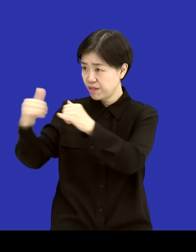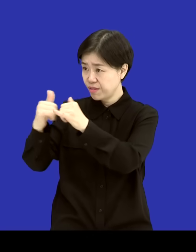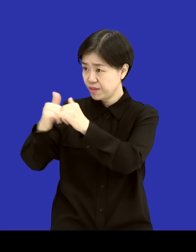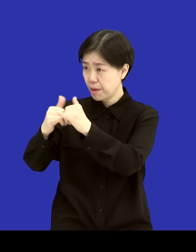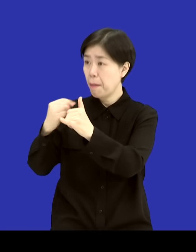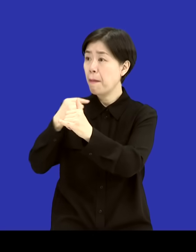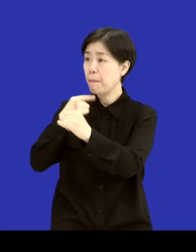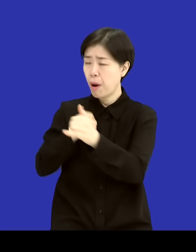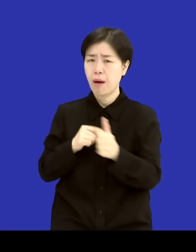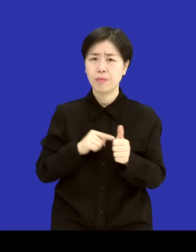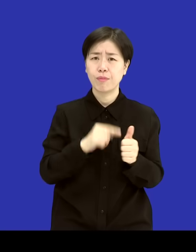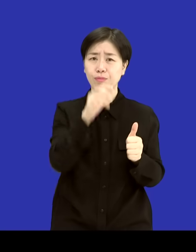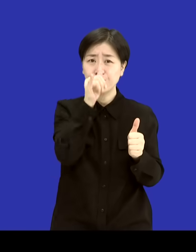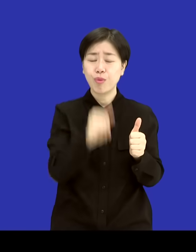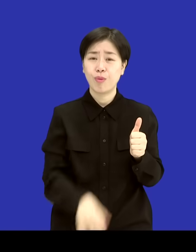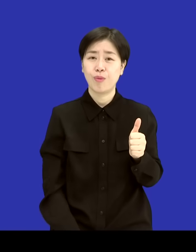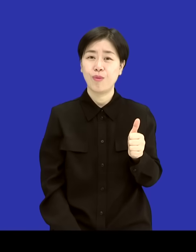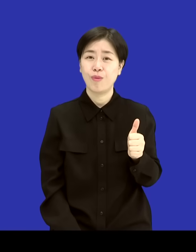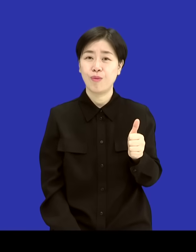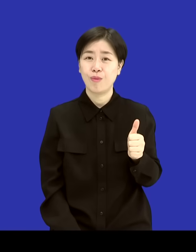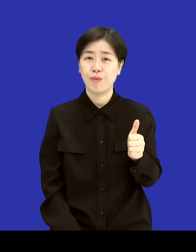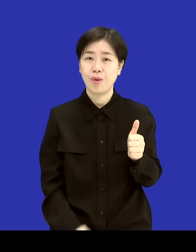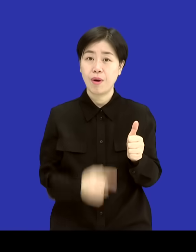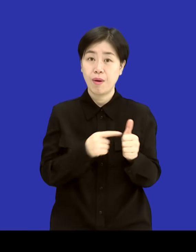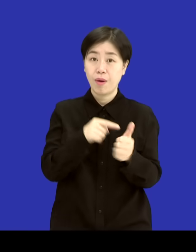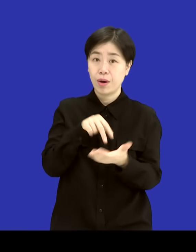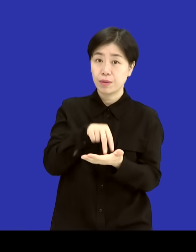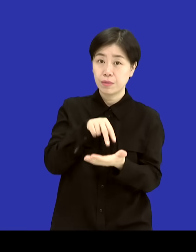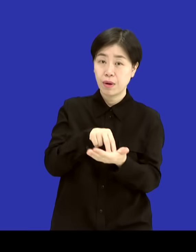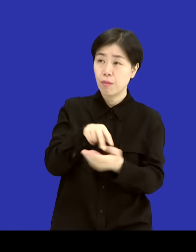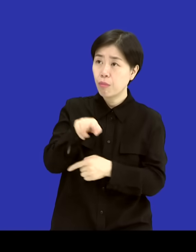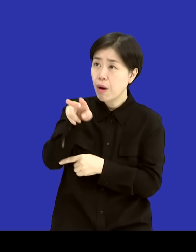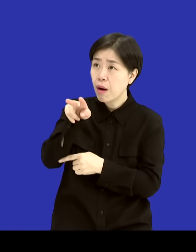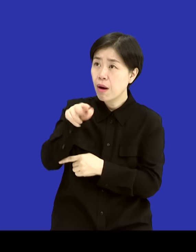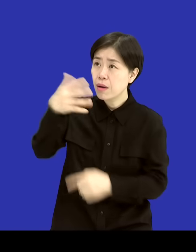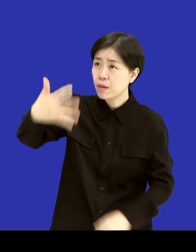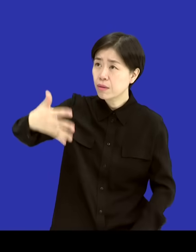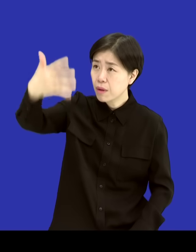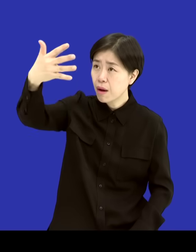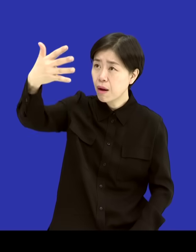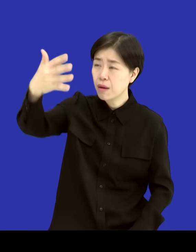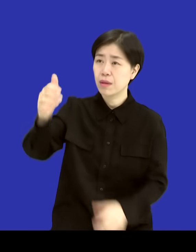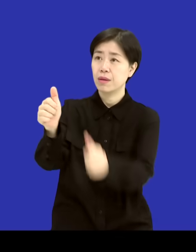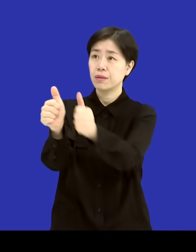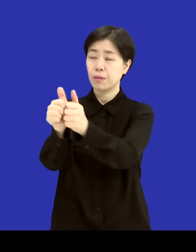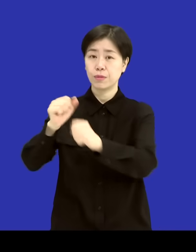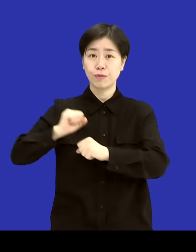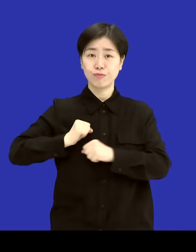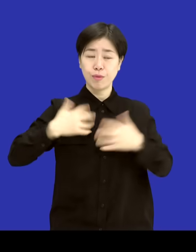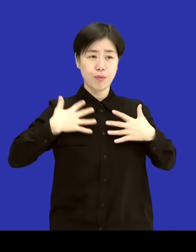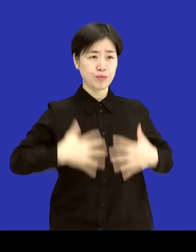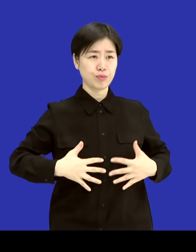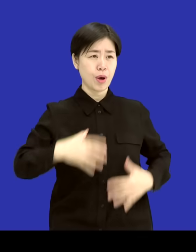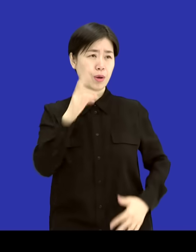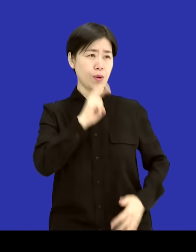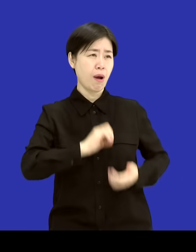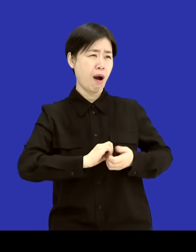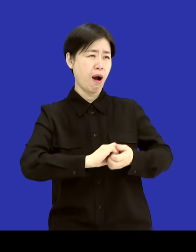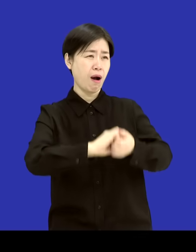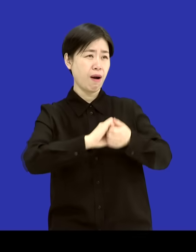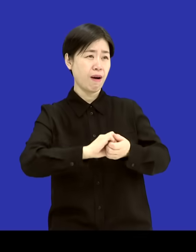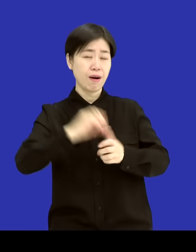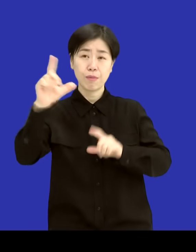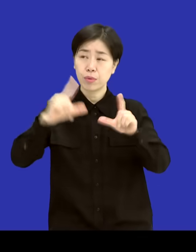베트남 참전용사님이 그 제가 군복을 입고 그 모차르트 아리아를 부르는 거를 보고 얼마나 또 찡. 예, 그게